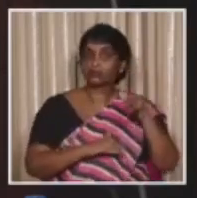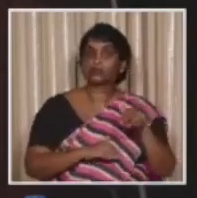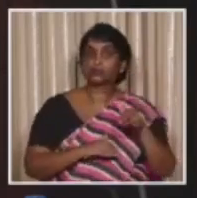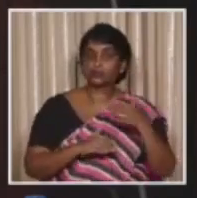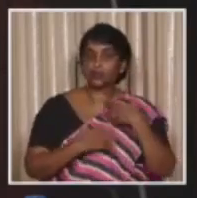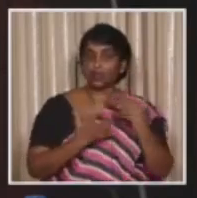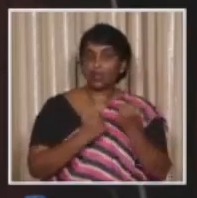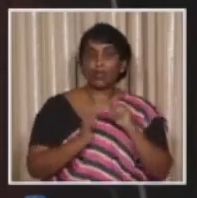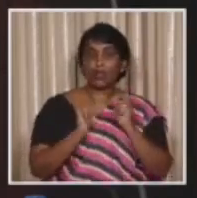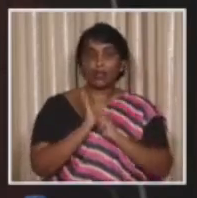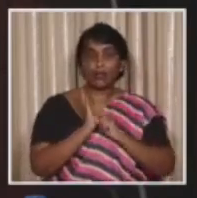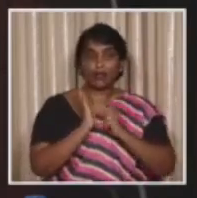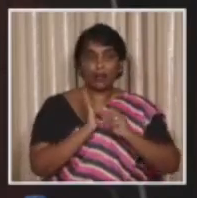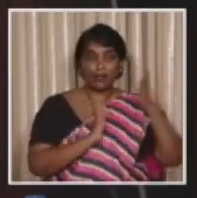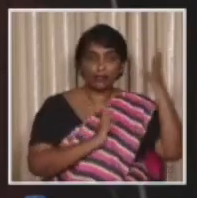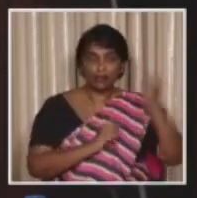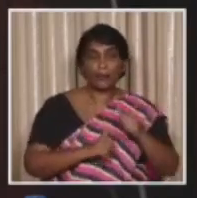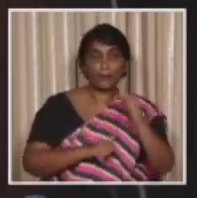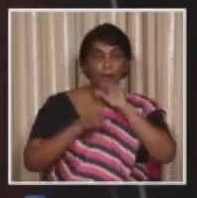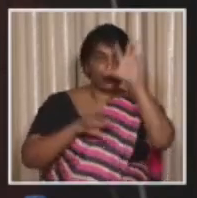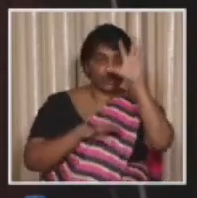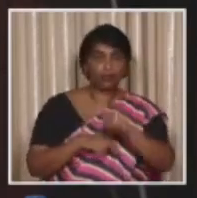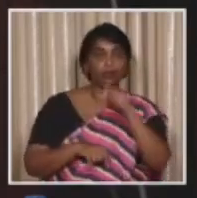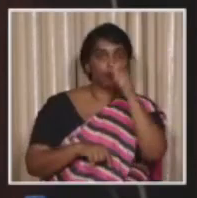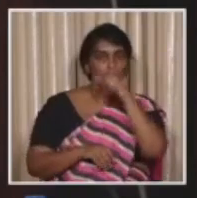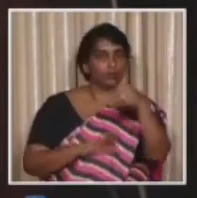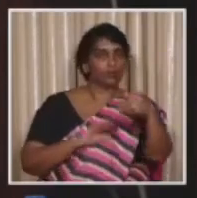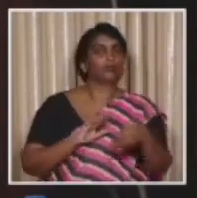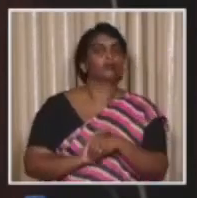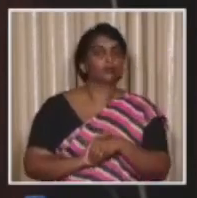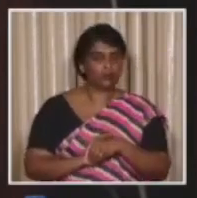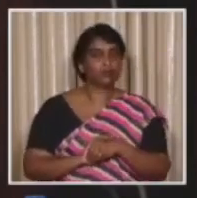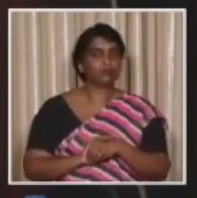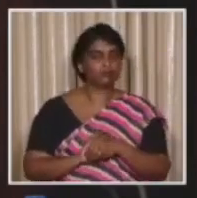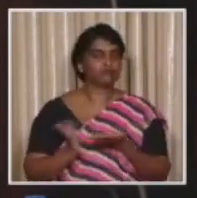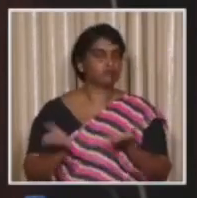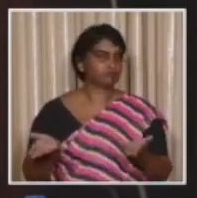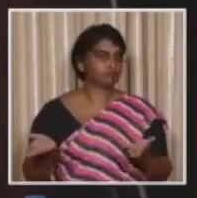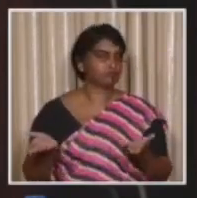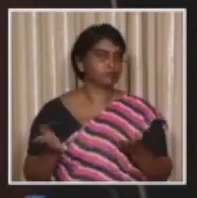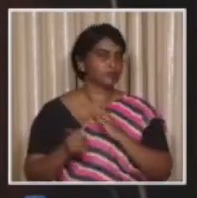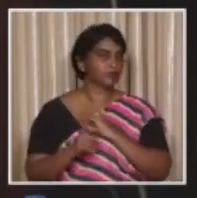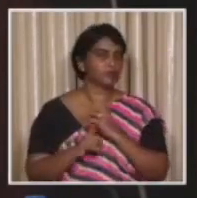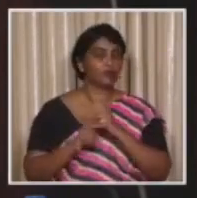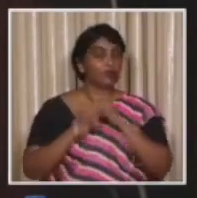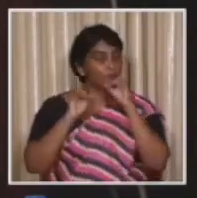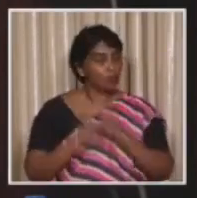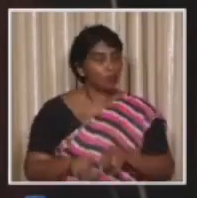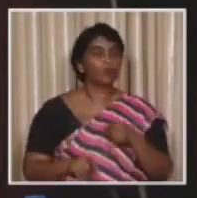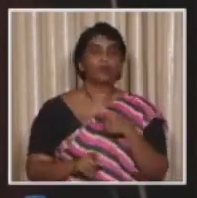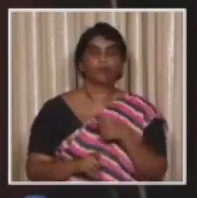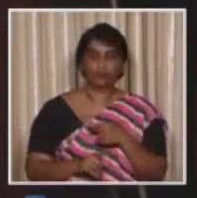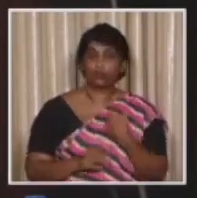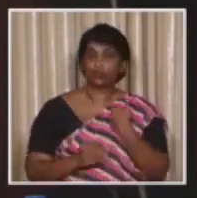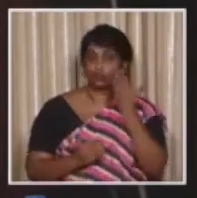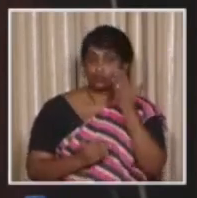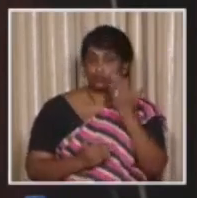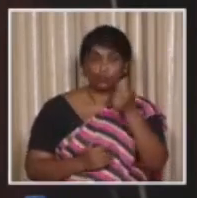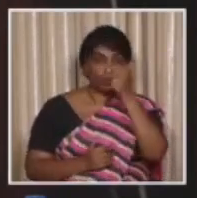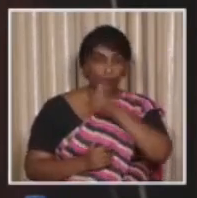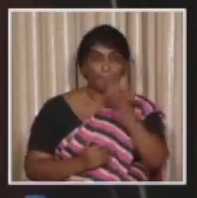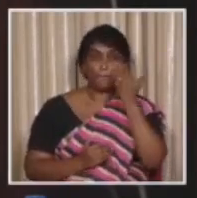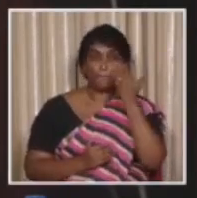අපට හම්බෙච්ච ණයටකින් බෙහෙත් ටික ගේන වෙලා වෙනුත් ඒකෙනුත් ගේම ගහන සංස්කෘතියක් තියෙන්නේ දැන් ඒ අවස්සේ තමයි අස්පනා පිට හොරකම්